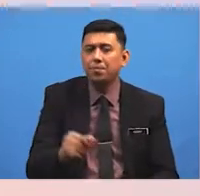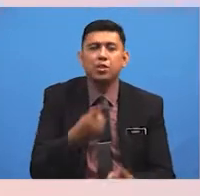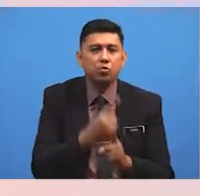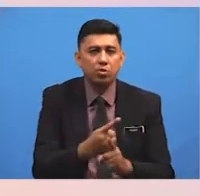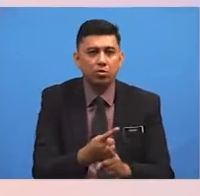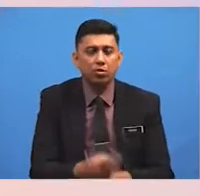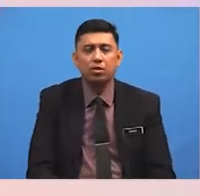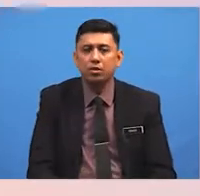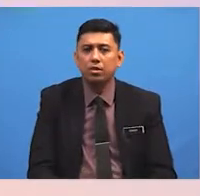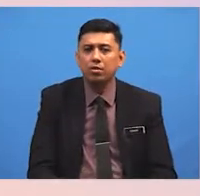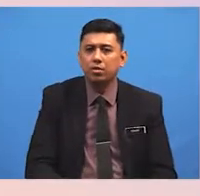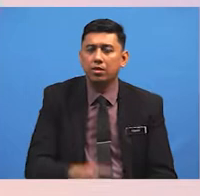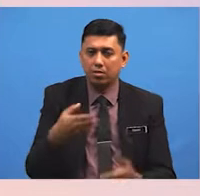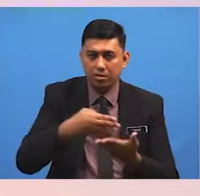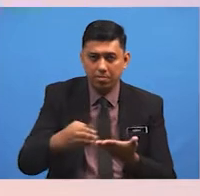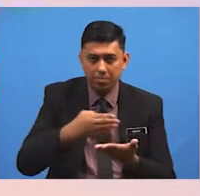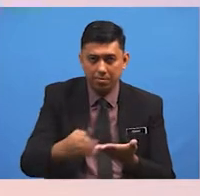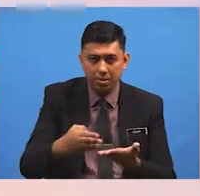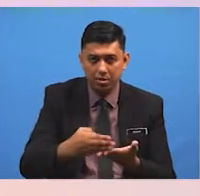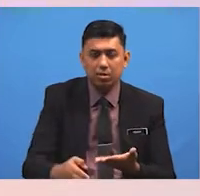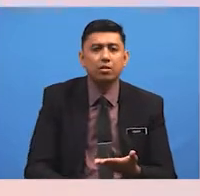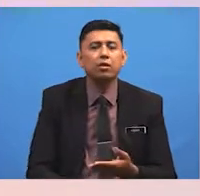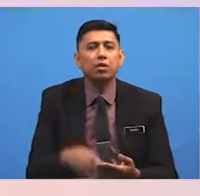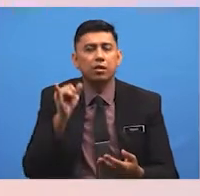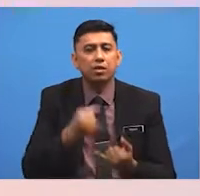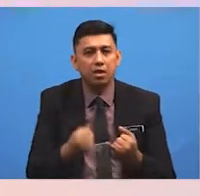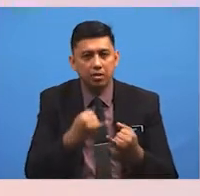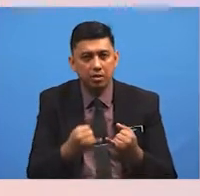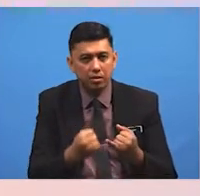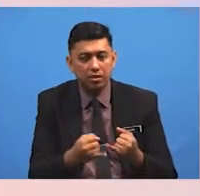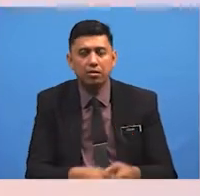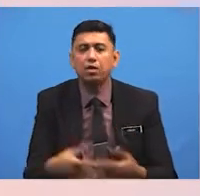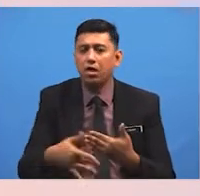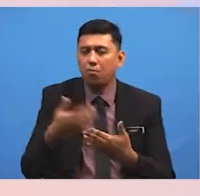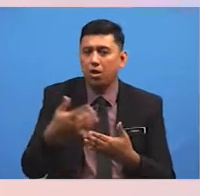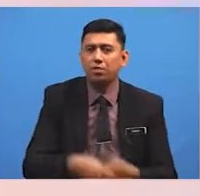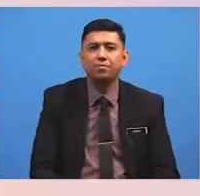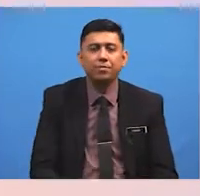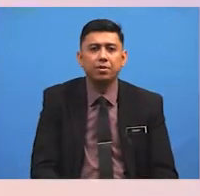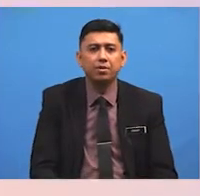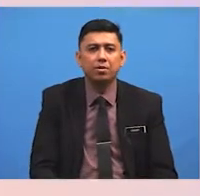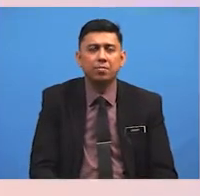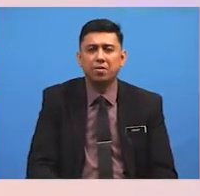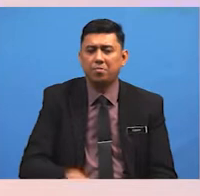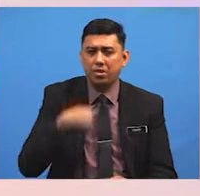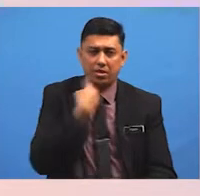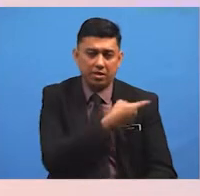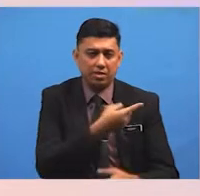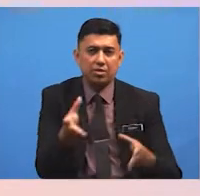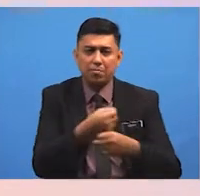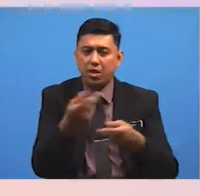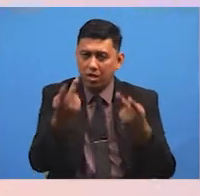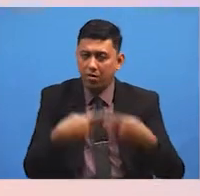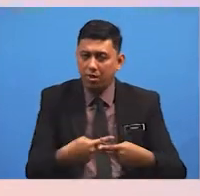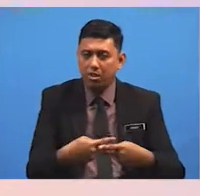betul menentukan Baki akhir dengan menambahkan bagi awal dan lebih hari Jika kita mendapat